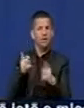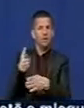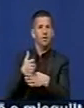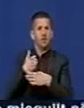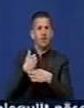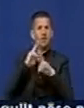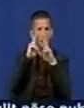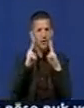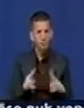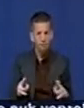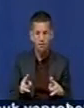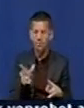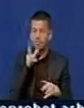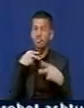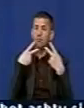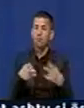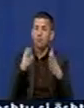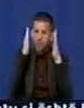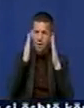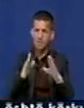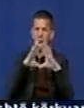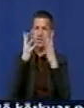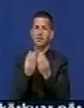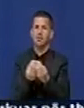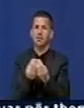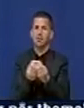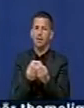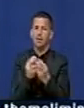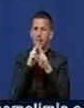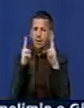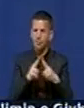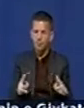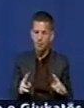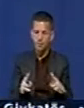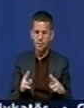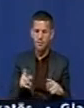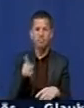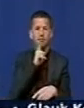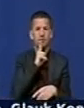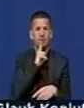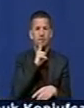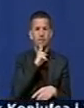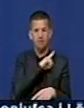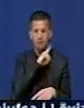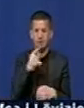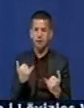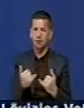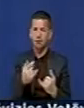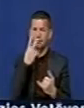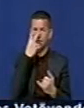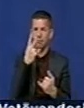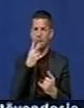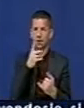fuqishme ndërkombëtare për të kthyer besueshmërinë ndërkombëtare, e cila në një mos të cenuar është cenuar